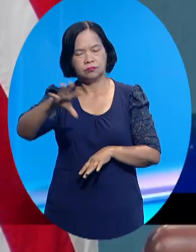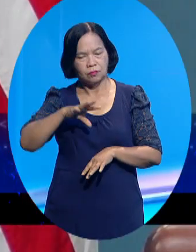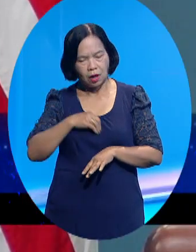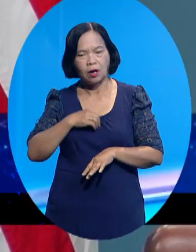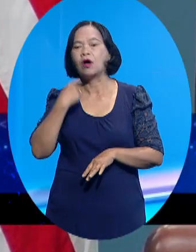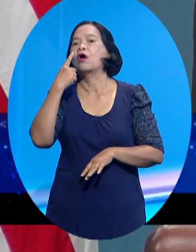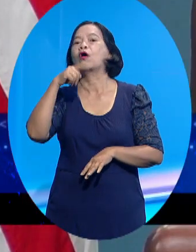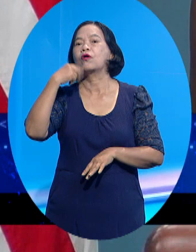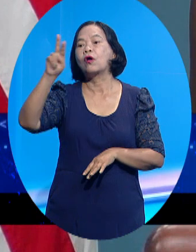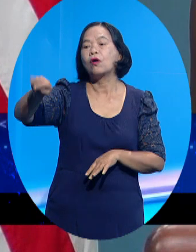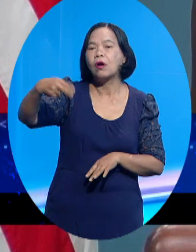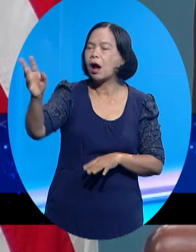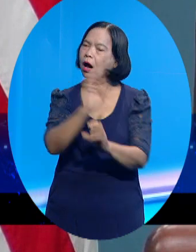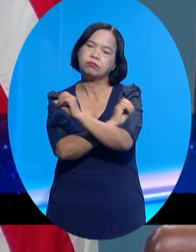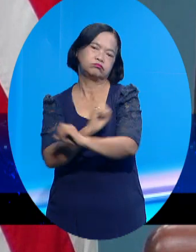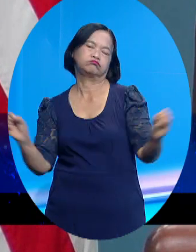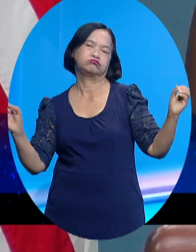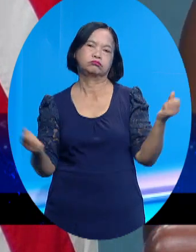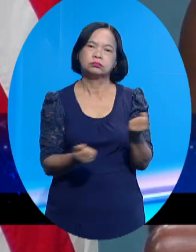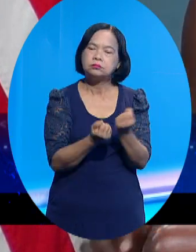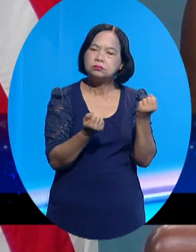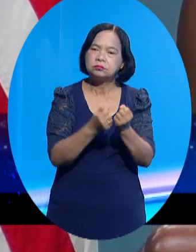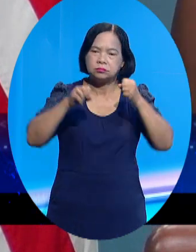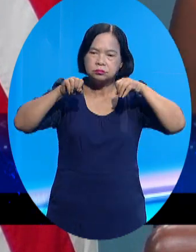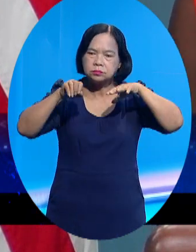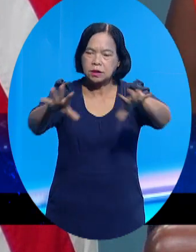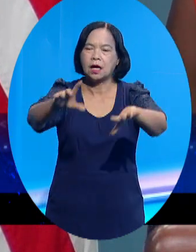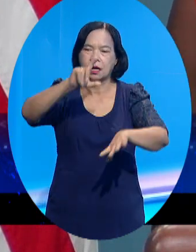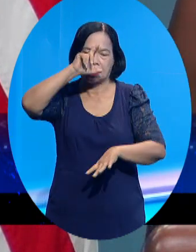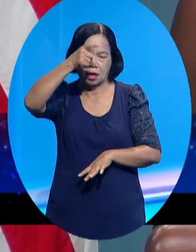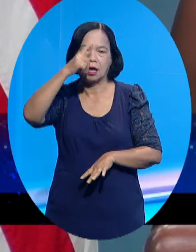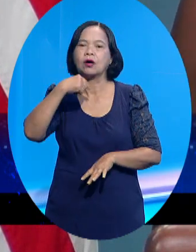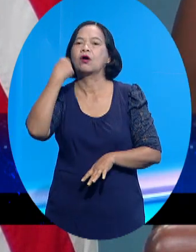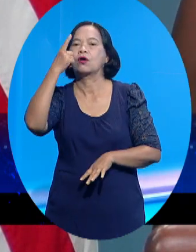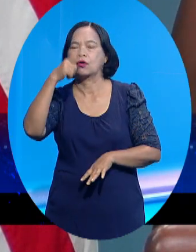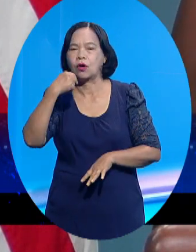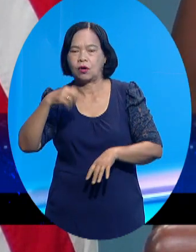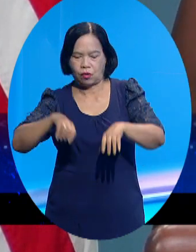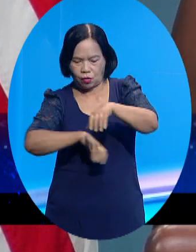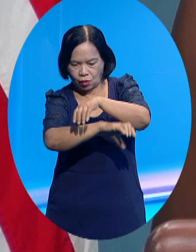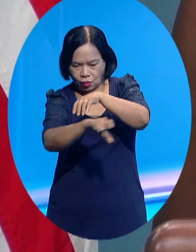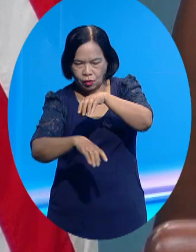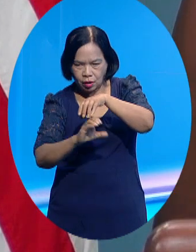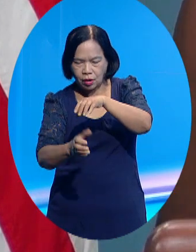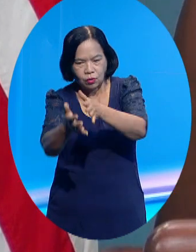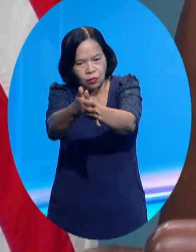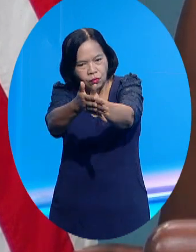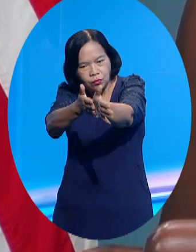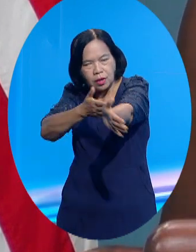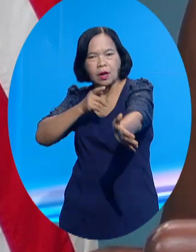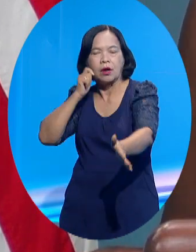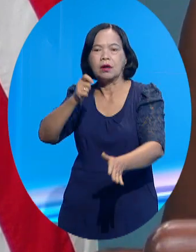tôi từng nói rõ rằng chúng tôi không ủng hộ tấn công bên trong nước Nga nhưng chúng tôi cũng từng nói rõ rằng bán đảo krum thuộc về Ukraina